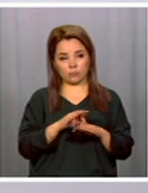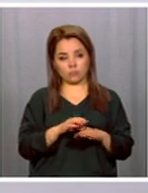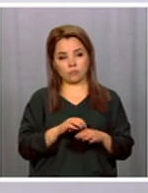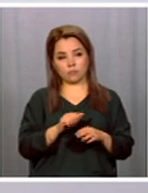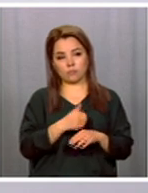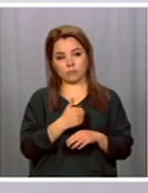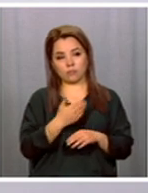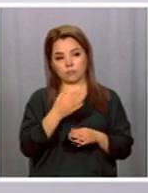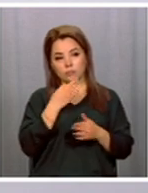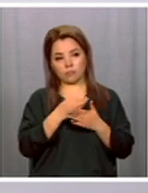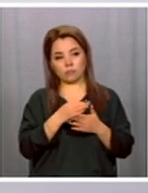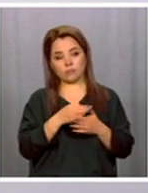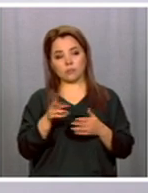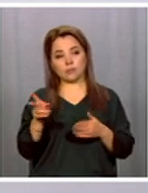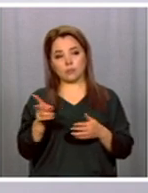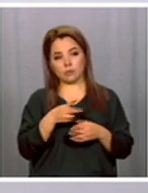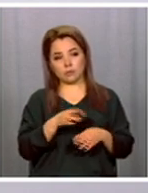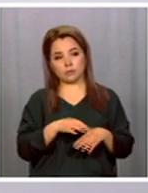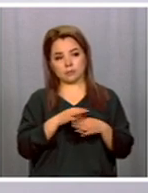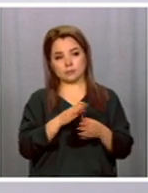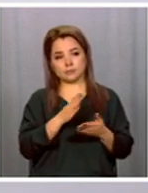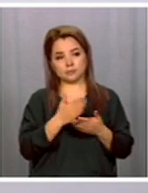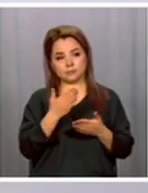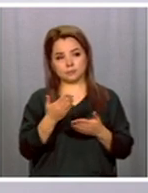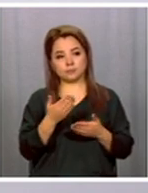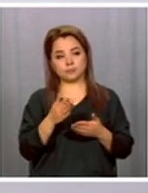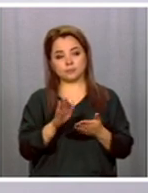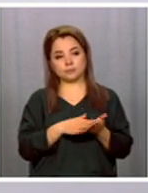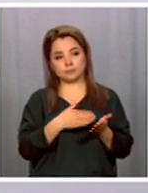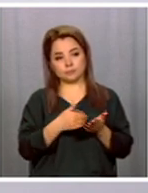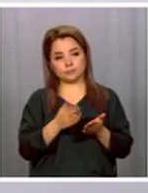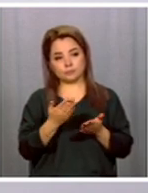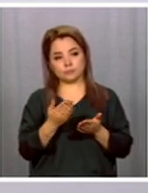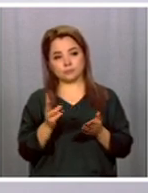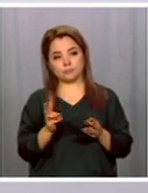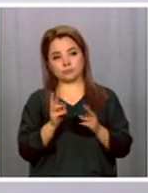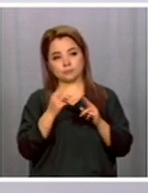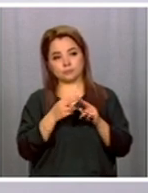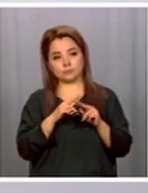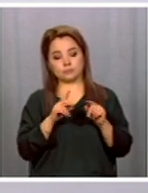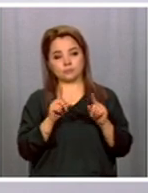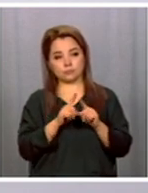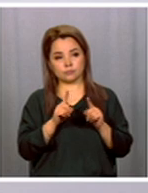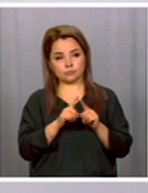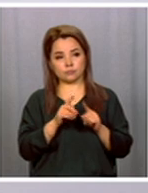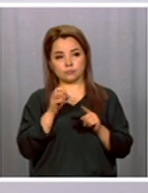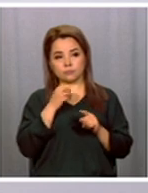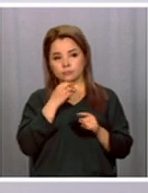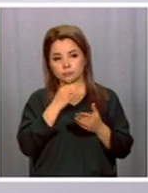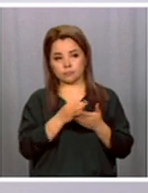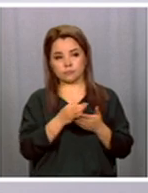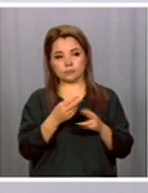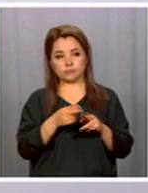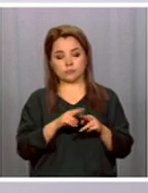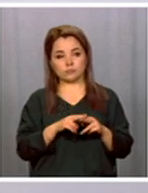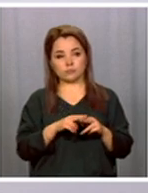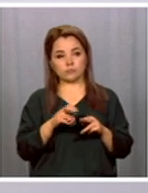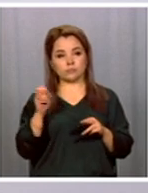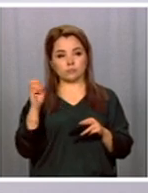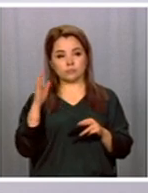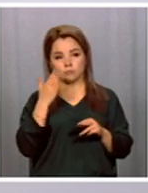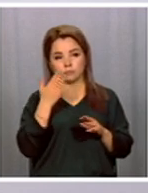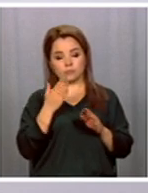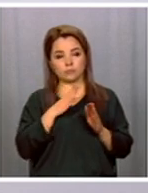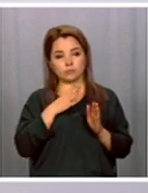оптикалық оське параллель кетеді. Ол майшамының ұшынайын параллель кетеді дағы, бізде ол мына ой сайнаға